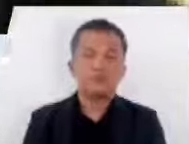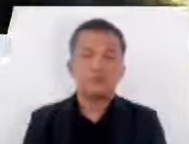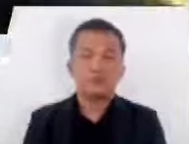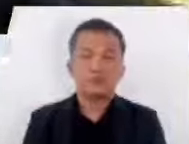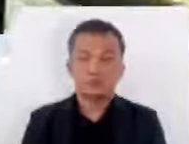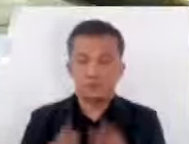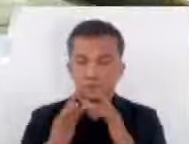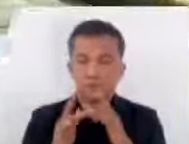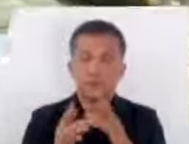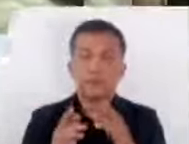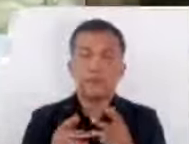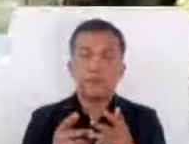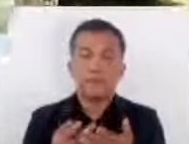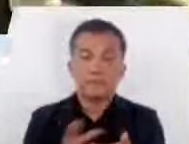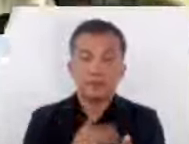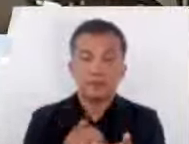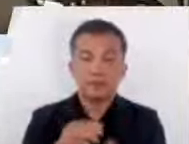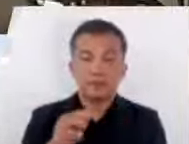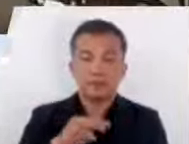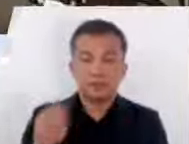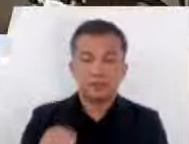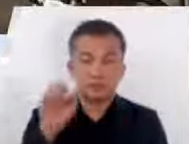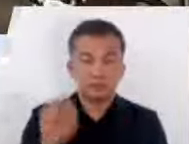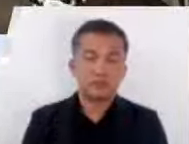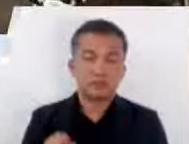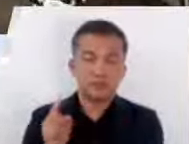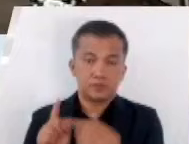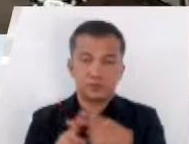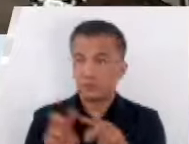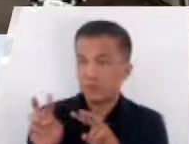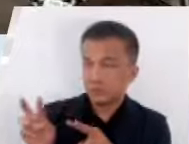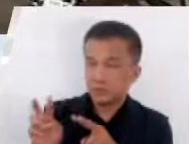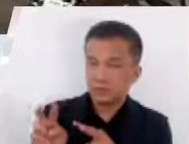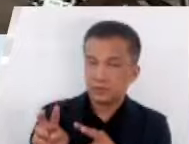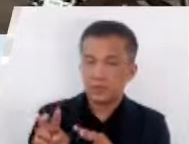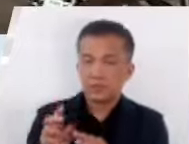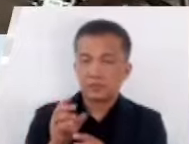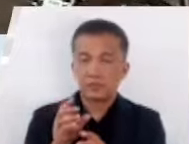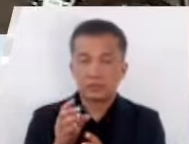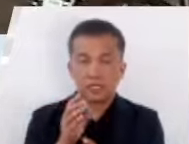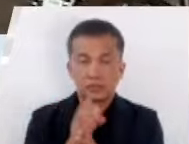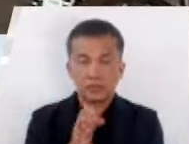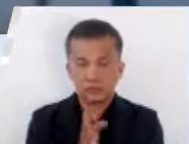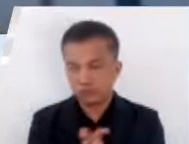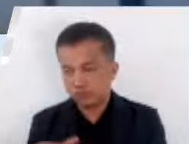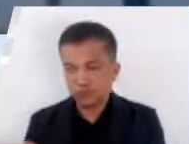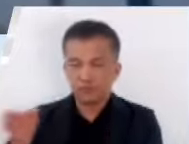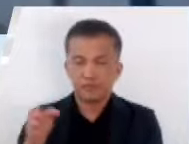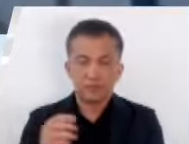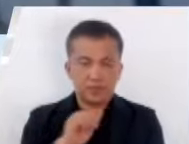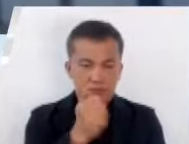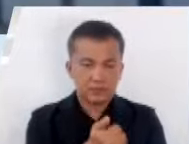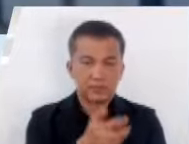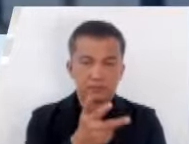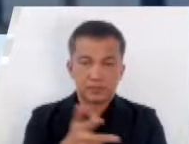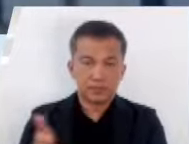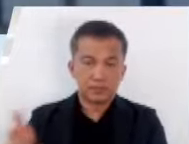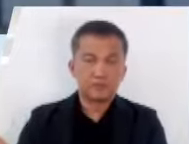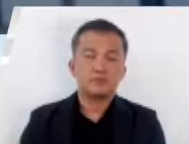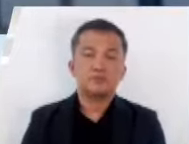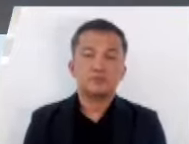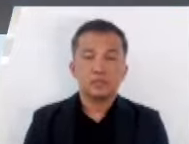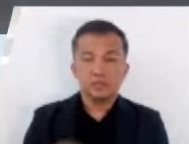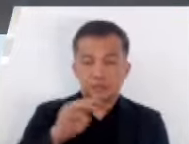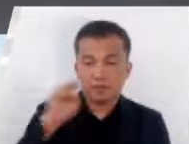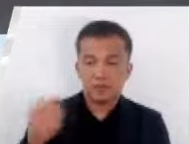ng Manila South Cemetery makikita ang nakalatag na vehicle rerouting at designated parking. Sa Manila North Cemetery